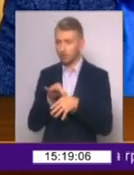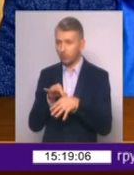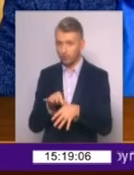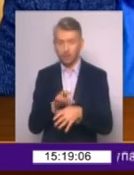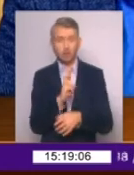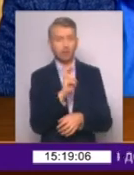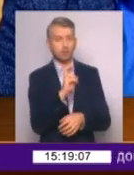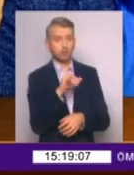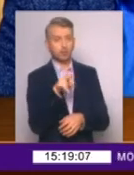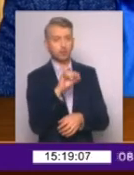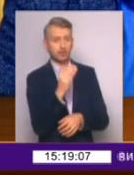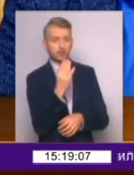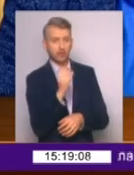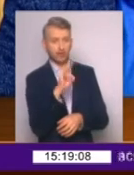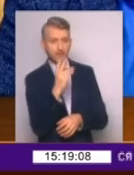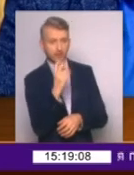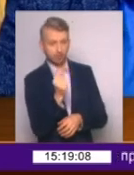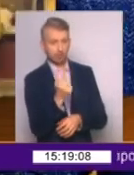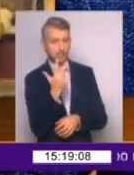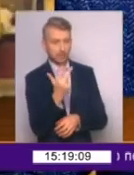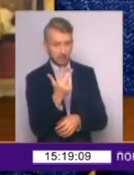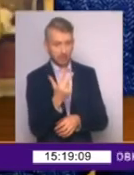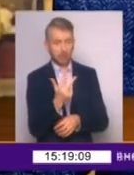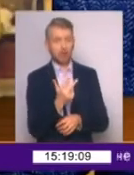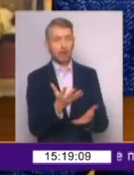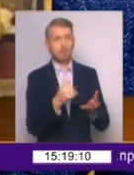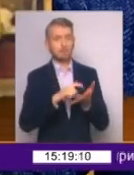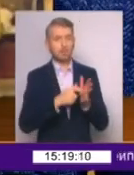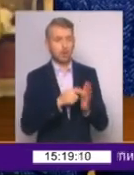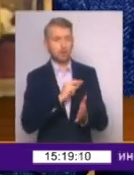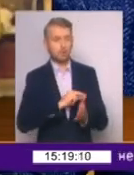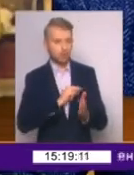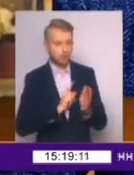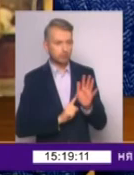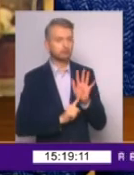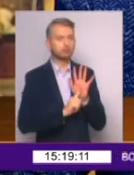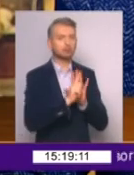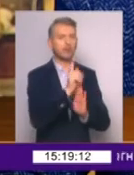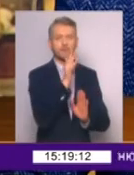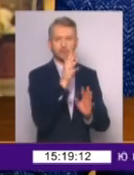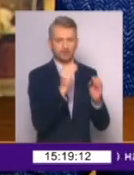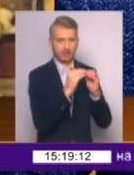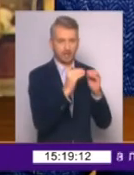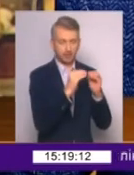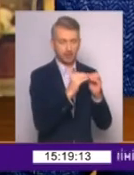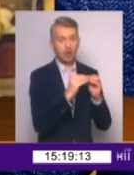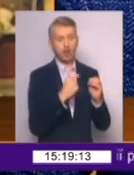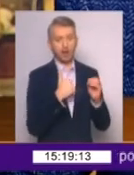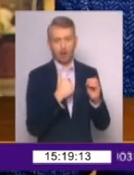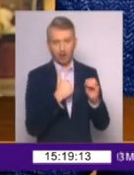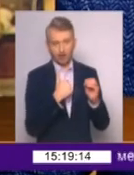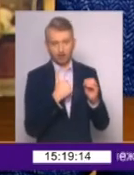Будищанська, 3. Щосереди приймальня працює з 10-ї години щоденно, а я веду прийом з 12-ї